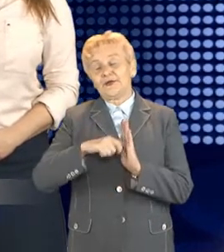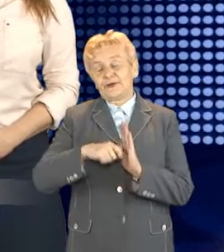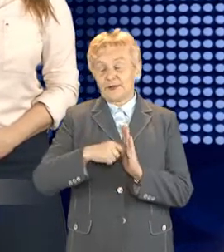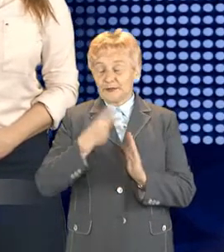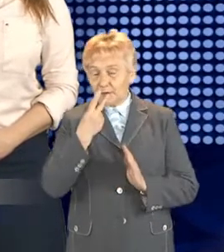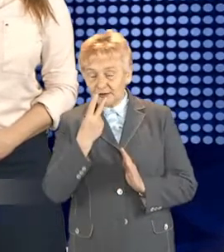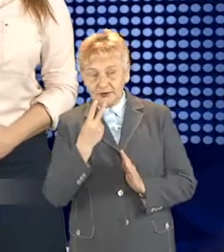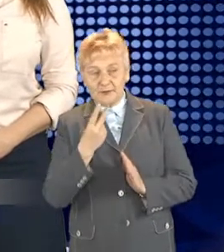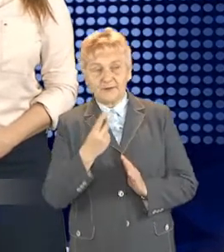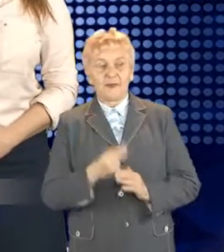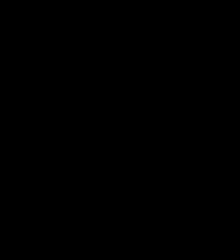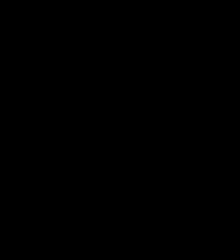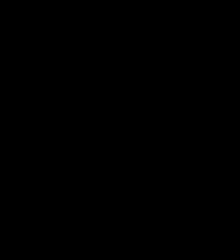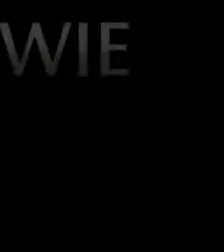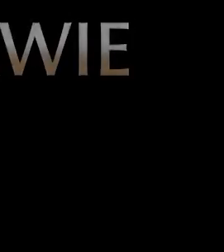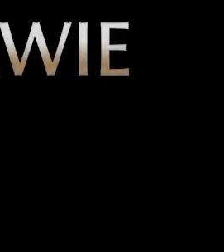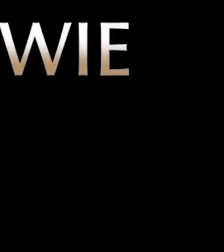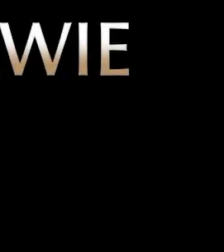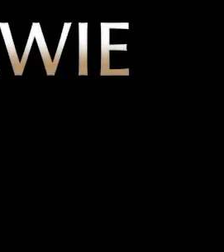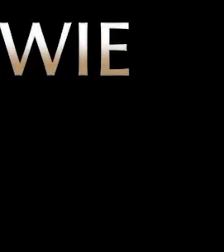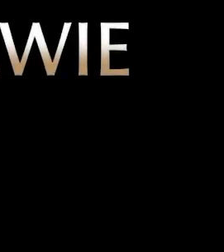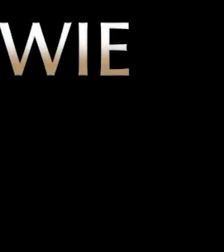materiał Joanny Jędraszczyk.